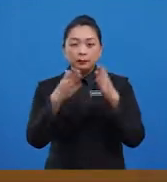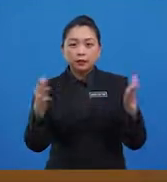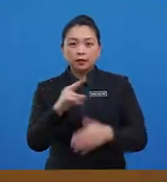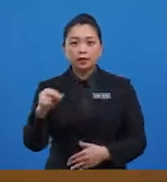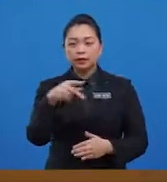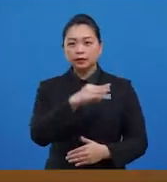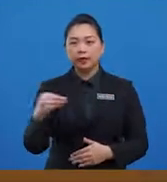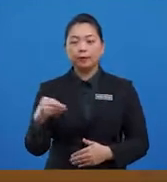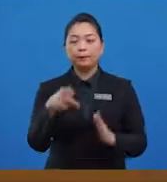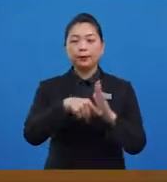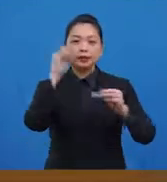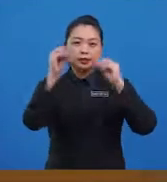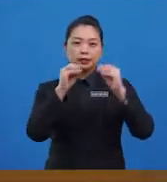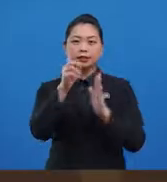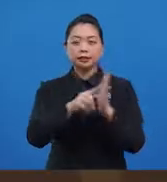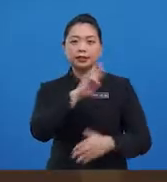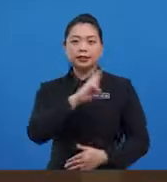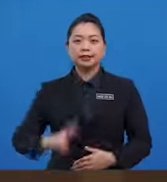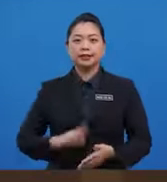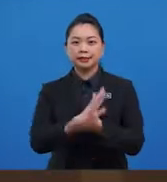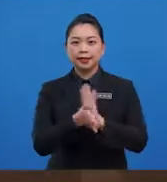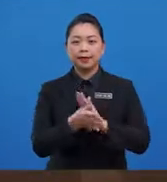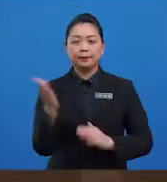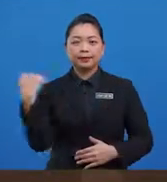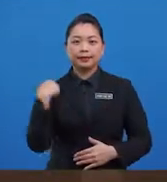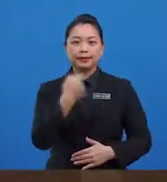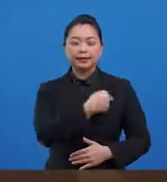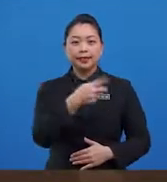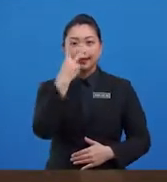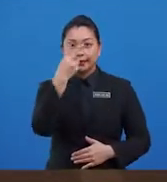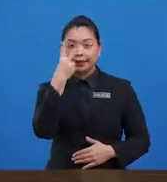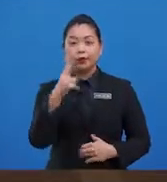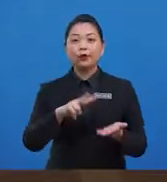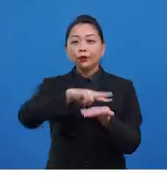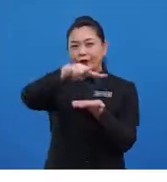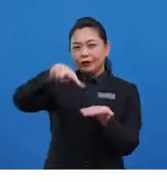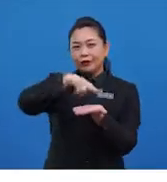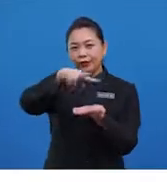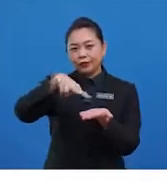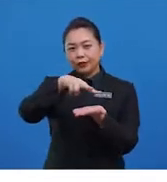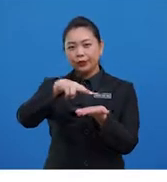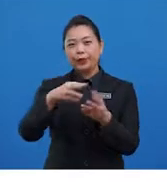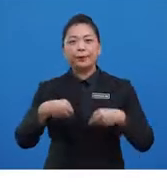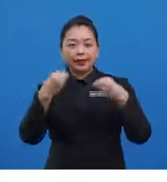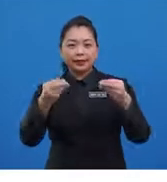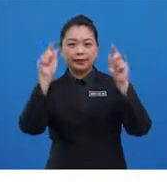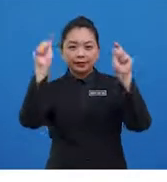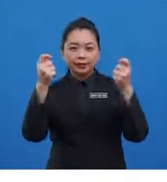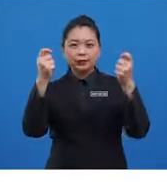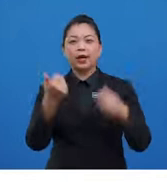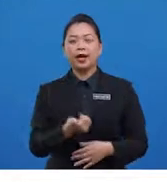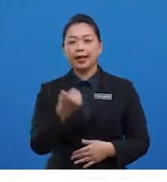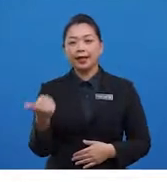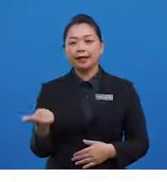dan perhiasan diraja. Jadi, mari kita saksikan tayangan video rumusan bagi tajuk